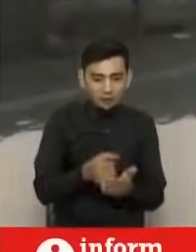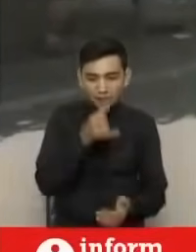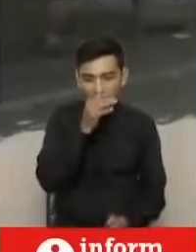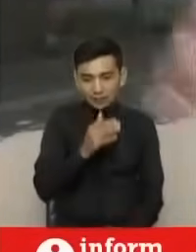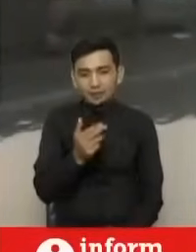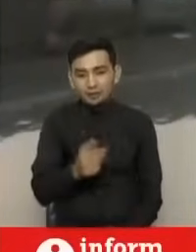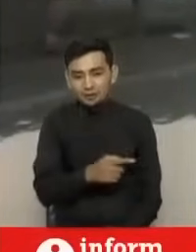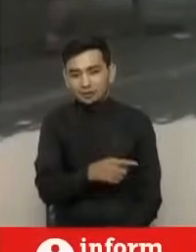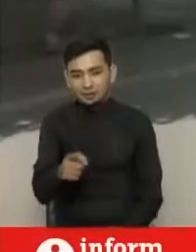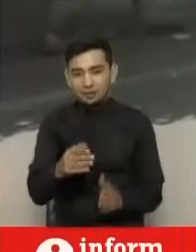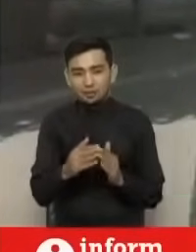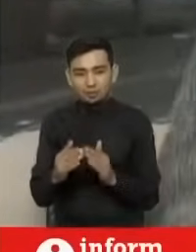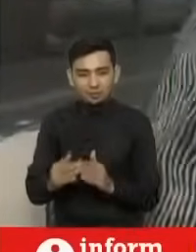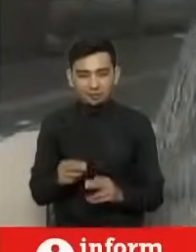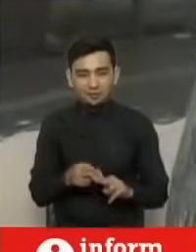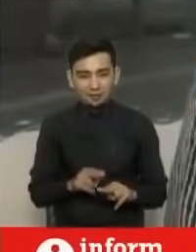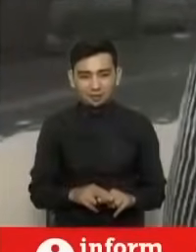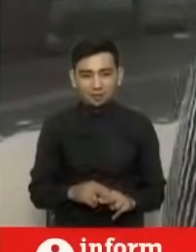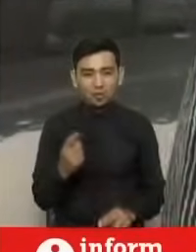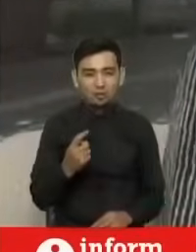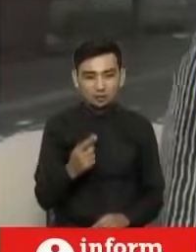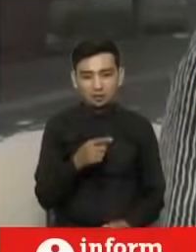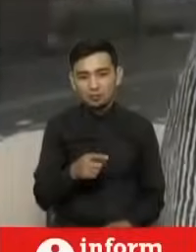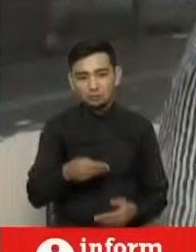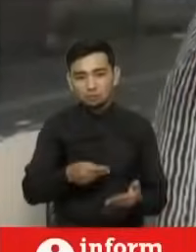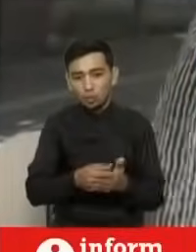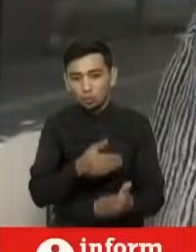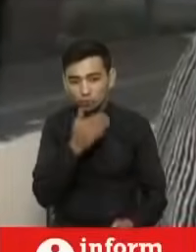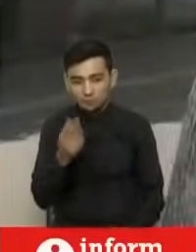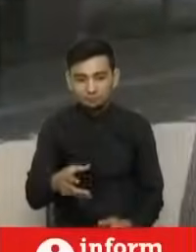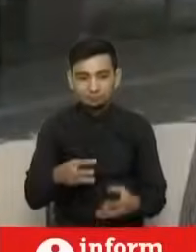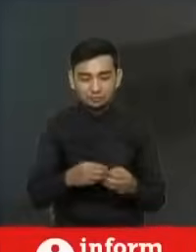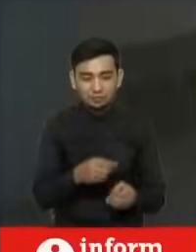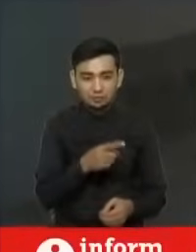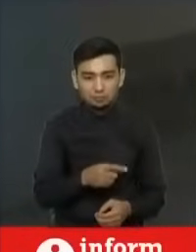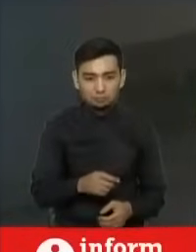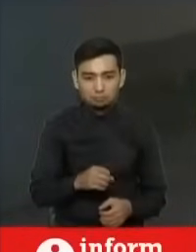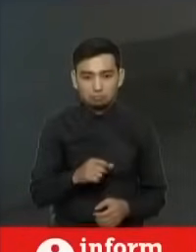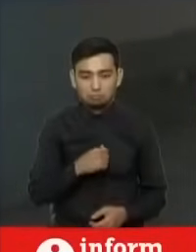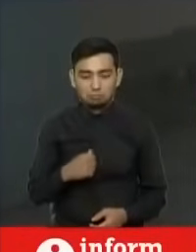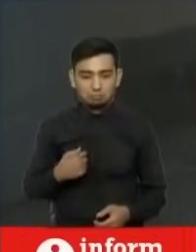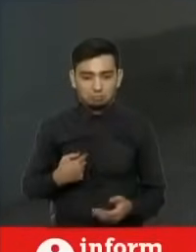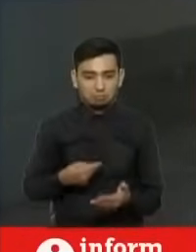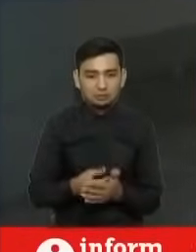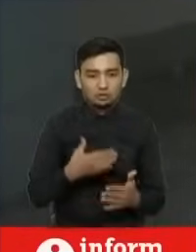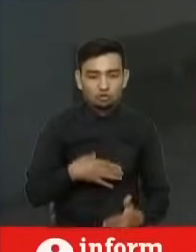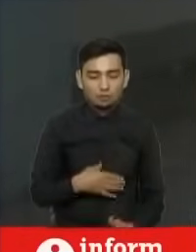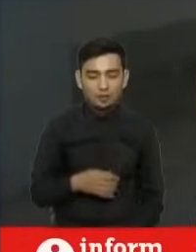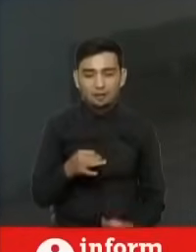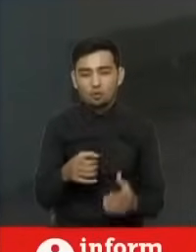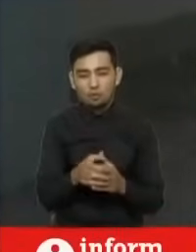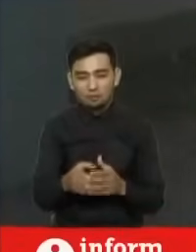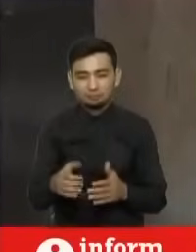вот эти вот по домам у нас это, вот которые они не платят, вот эти вот эту сумму почему-то раскидывают. Компания по вывозу твердых